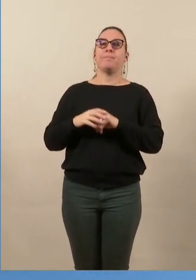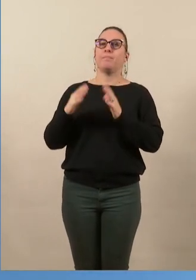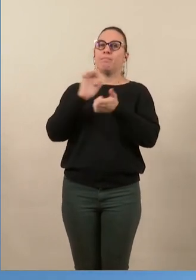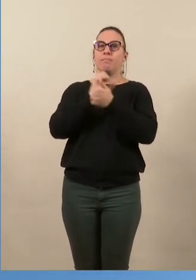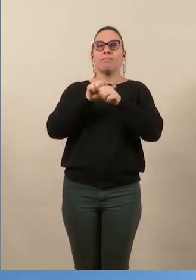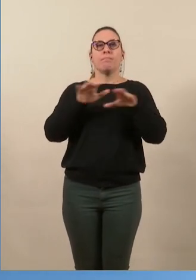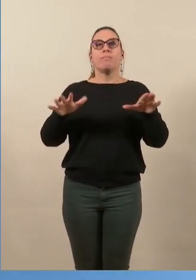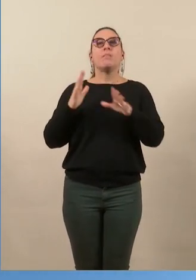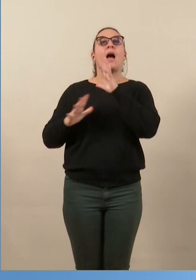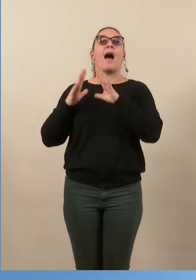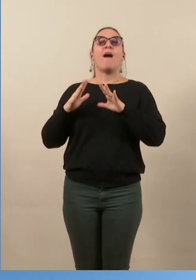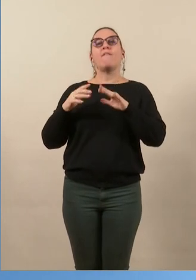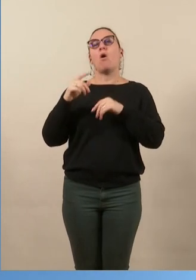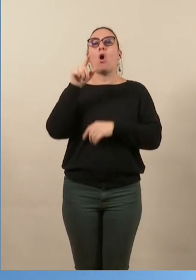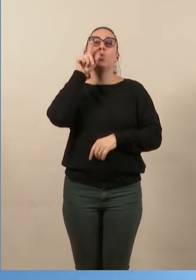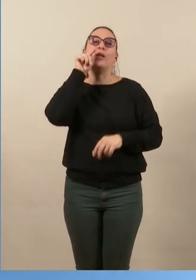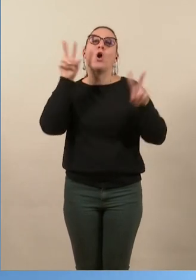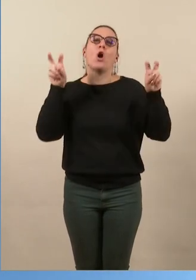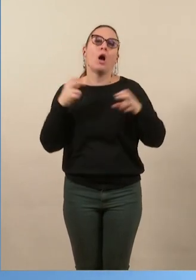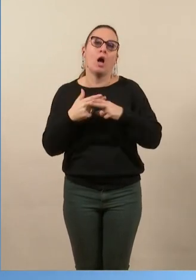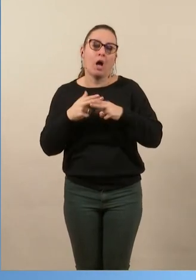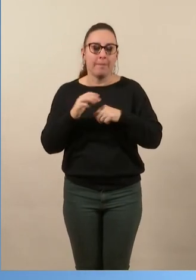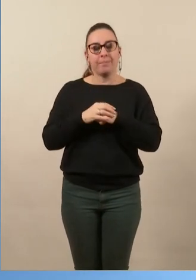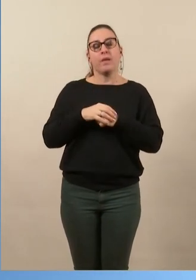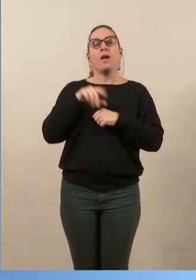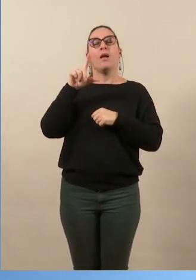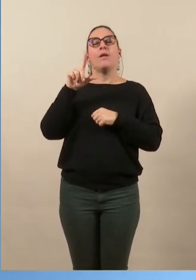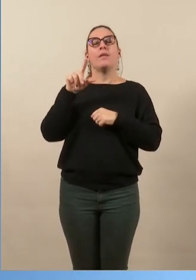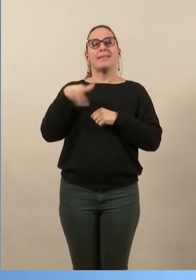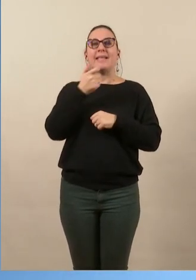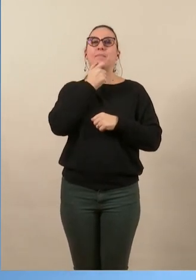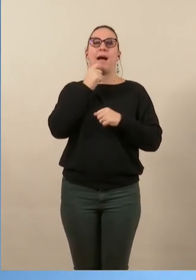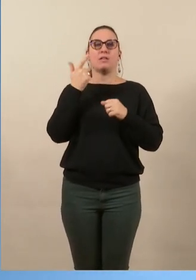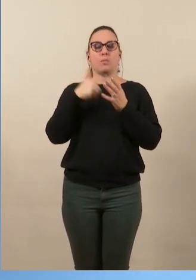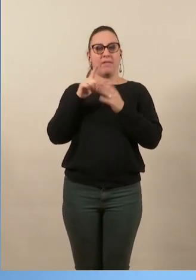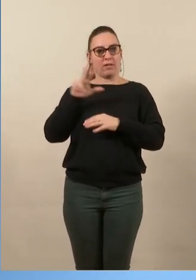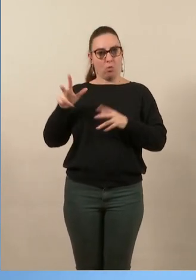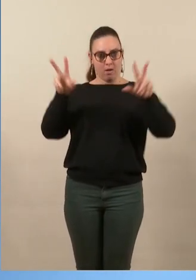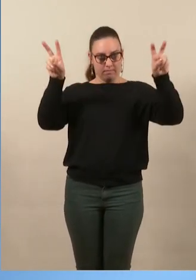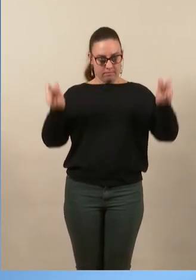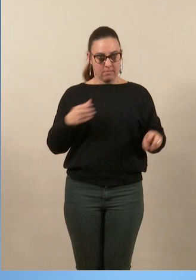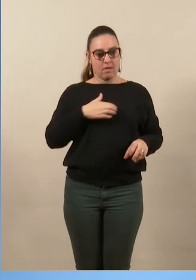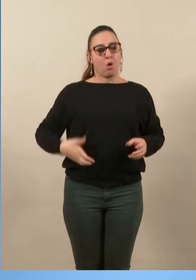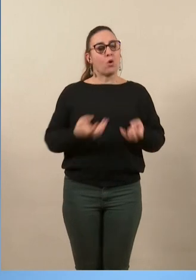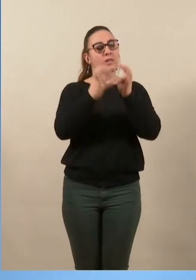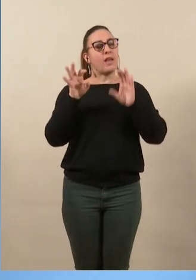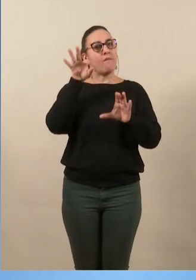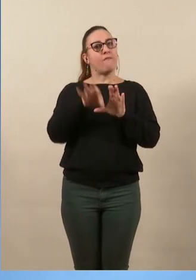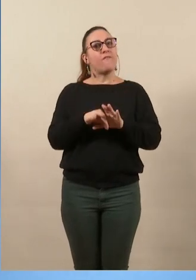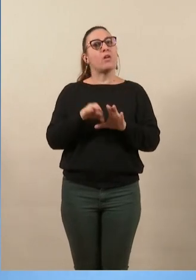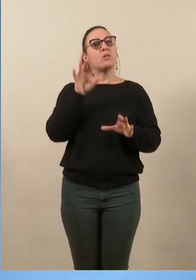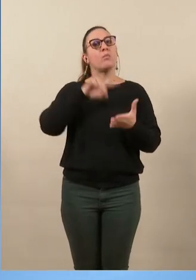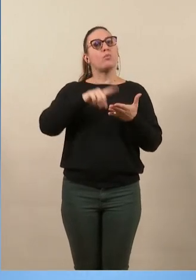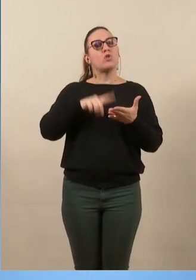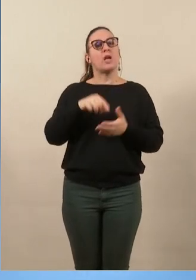X à l'époque ça s'appelait Twitter le 13 mars 23 le conseil municipal de la Ville avait voté un budget 23